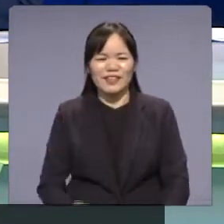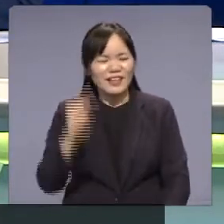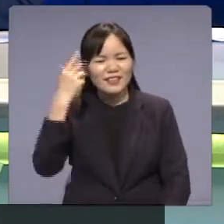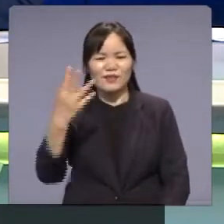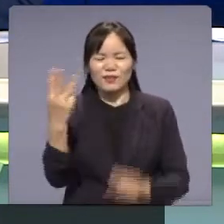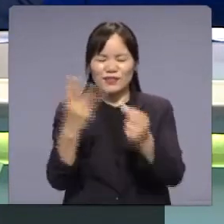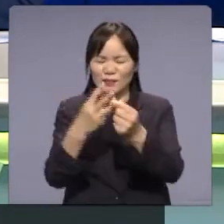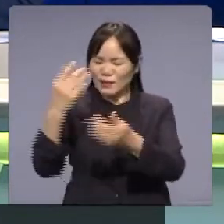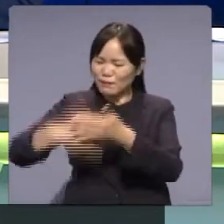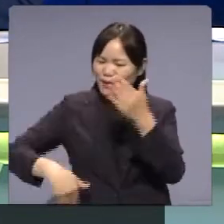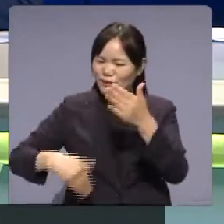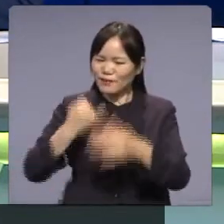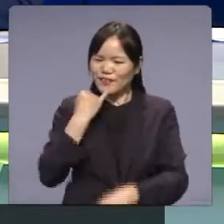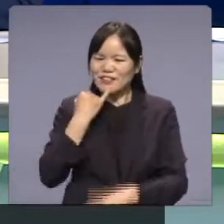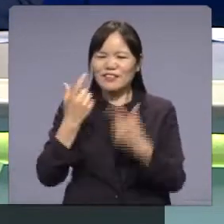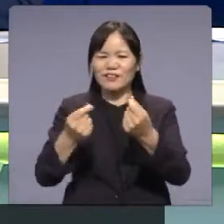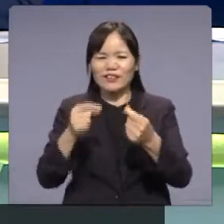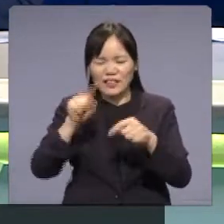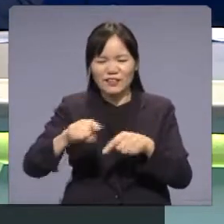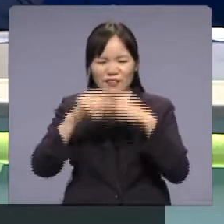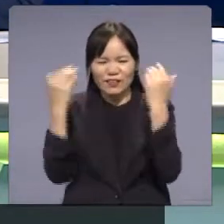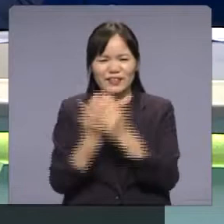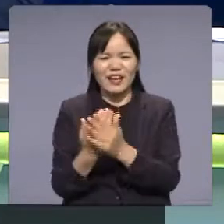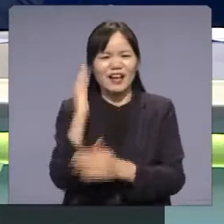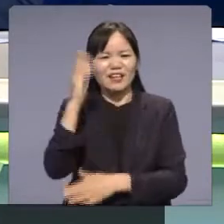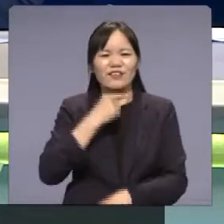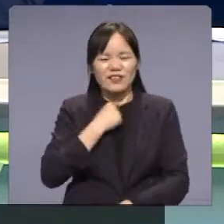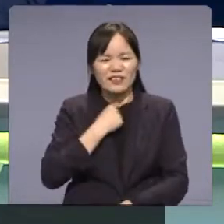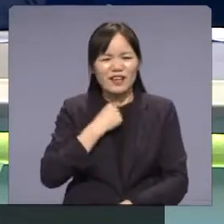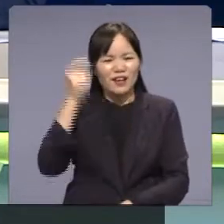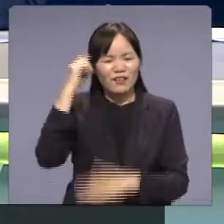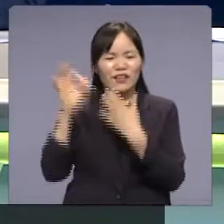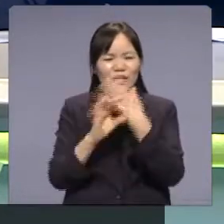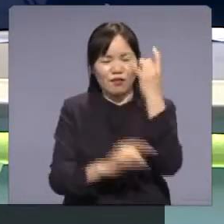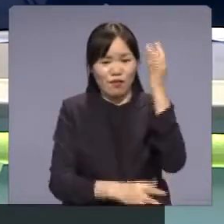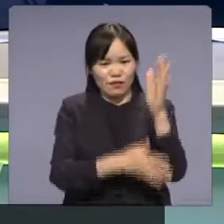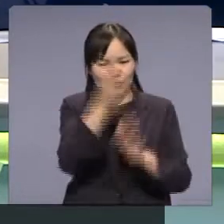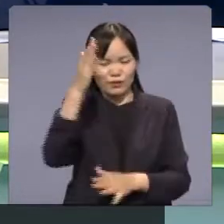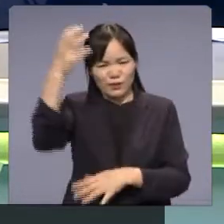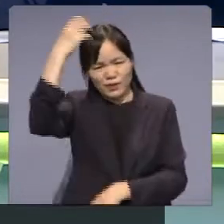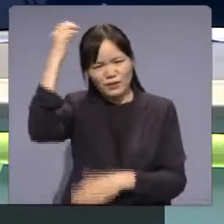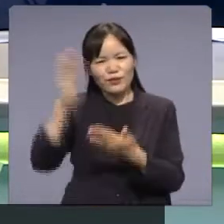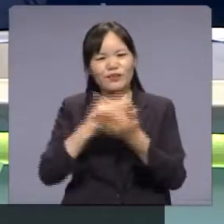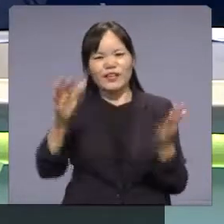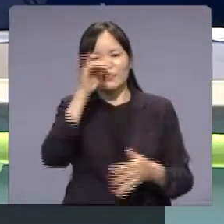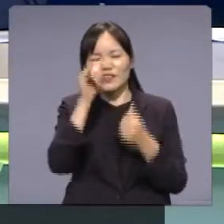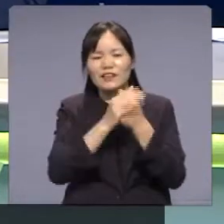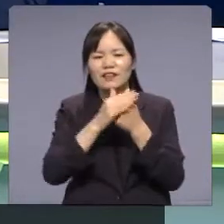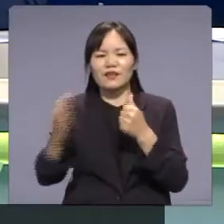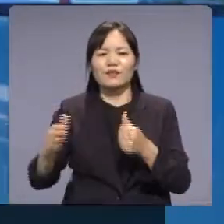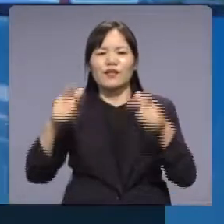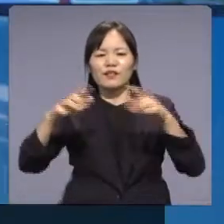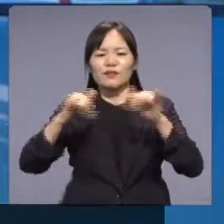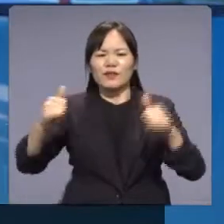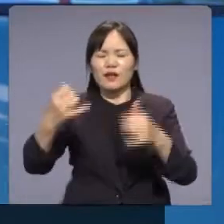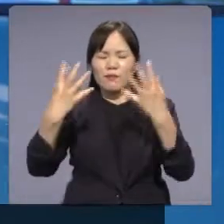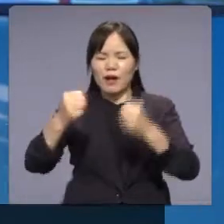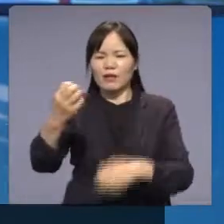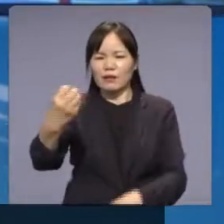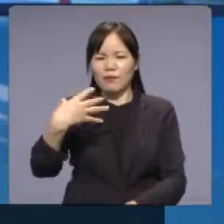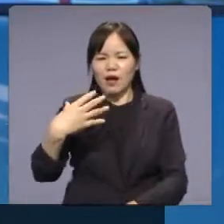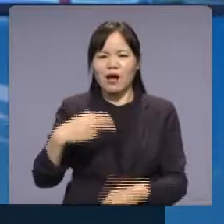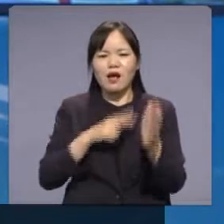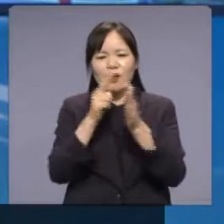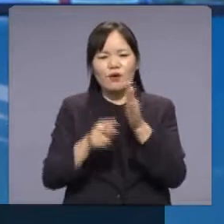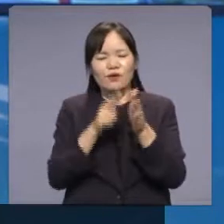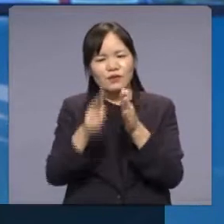이걸 조금 더 해야지. 아, 이게 하시겠습니까? 예, 원도심하고 영종으로 나눠져 있어서. 우리가. 그러니까요, 예. 그리고 주민들이 많이 얘기했던 공항철도 한승 할인도